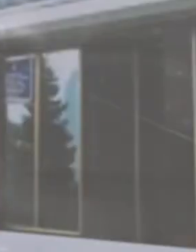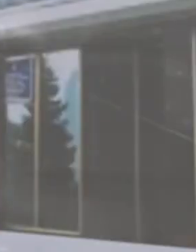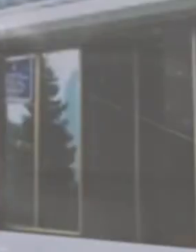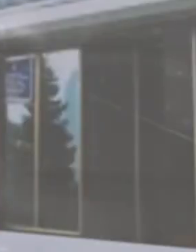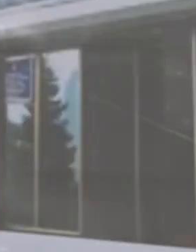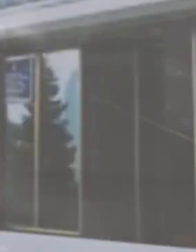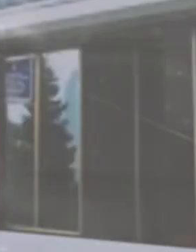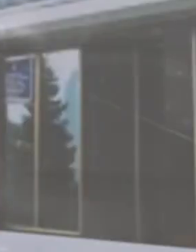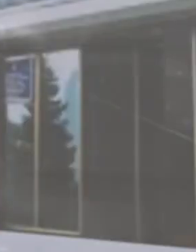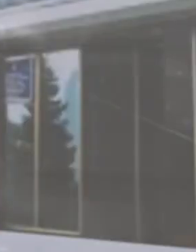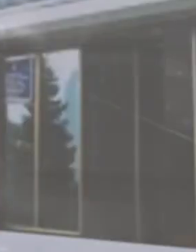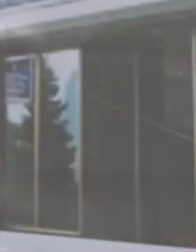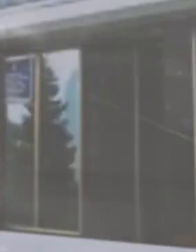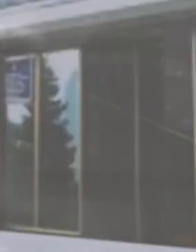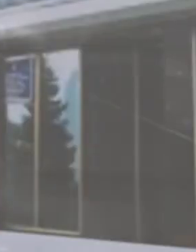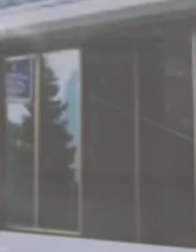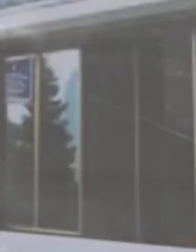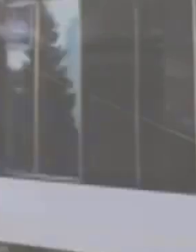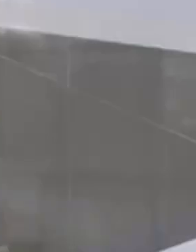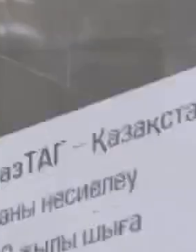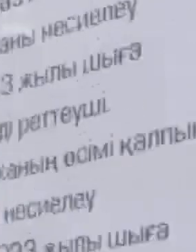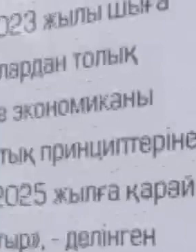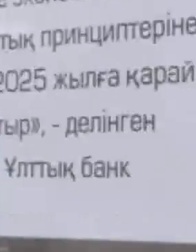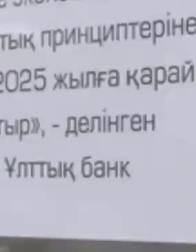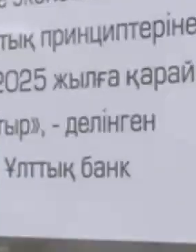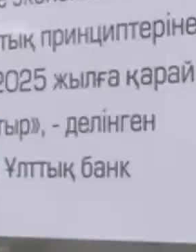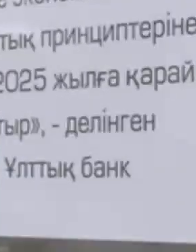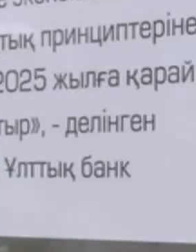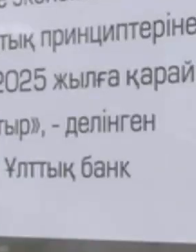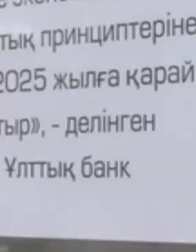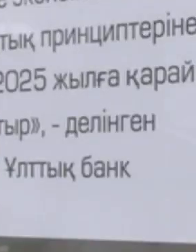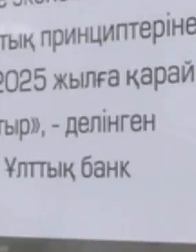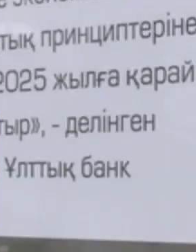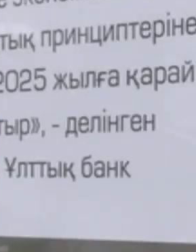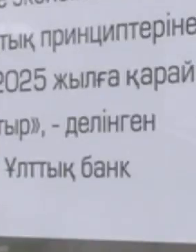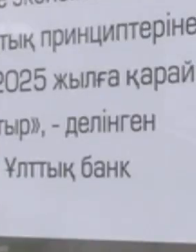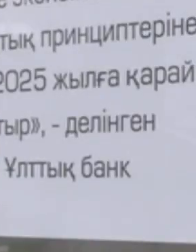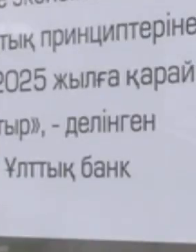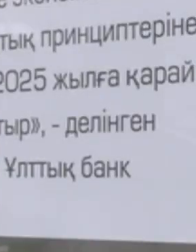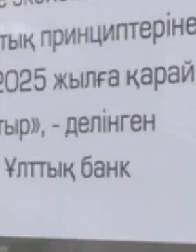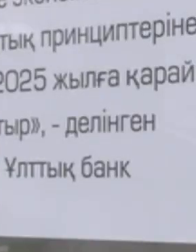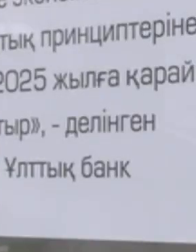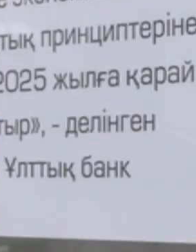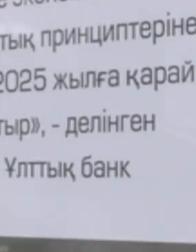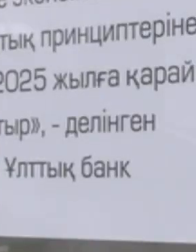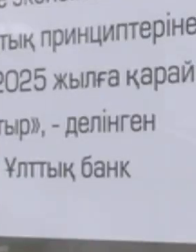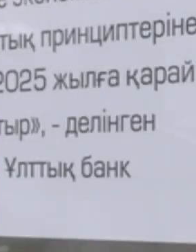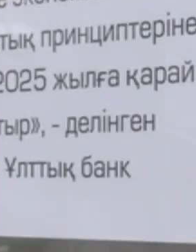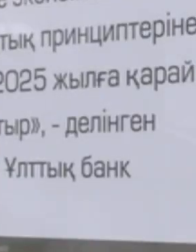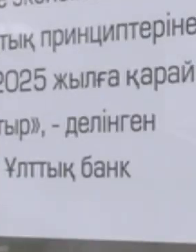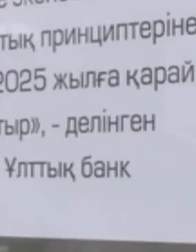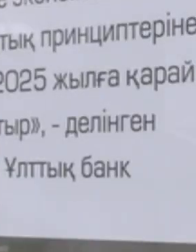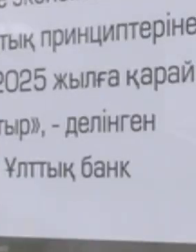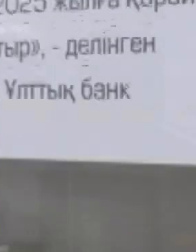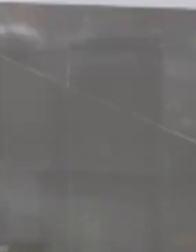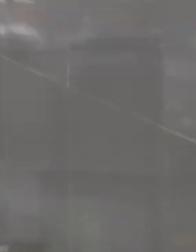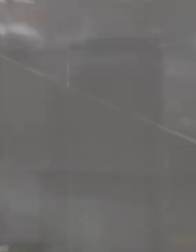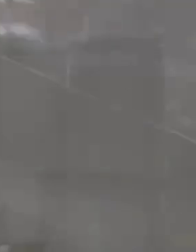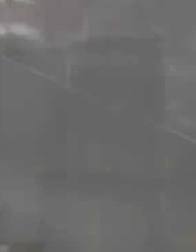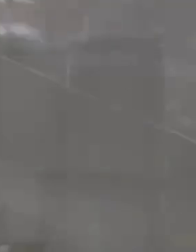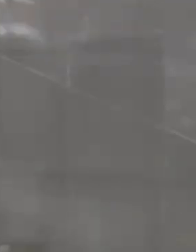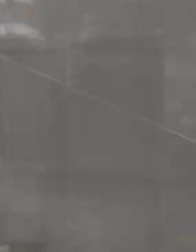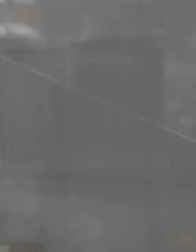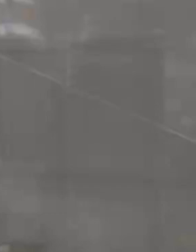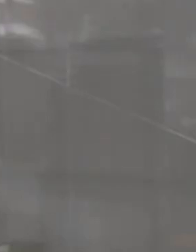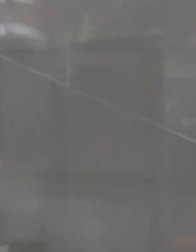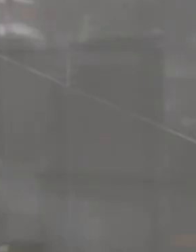жылдан бастап экономиканы қолдауға арналған мемлекеттік бағдарламаларға қатысуды біртіндеп тоқтату туралы жоспарын жариялағаны да есте. Бірақ